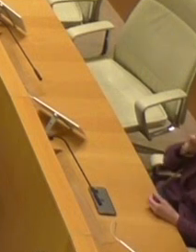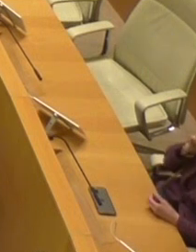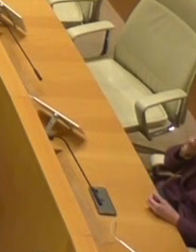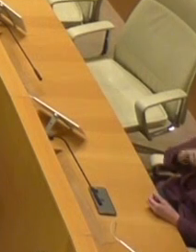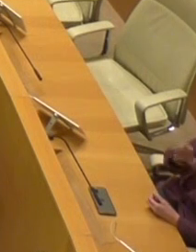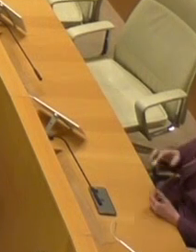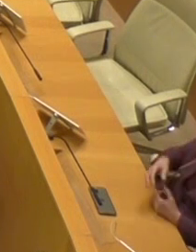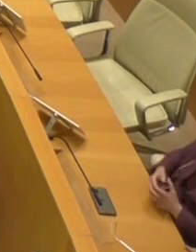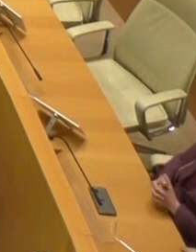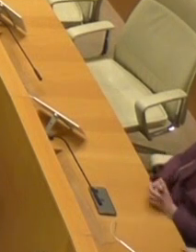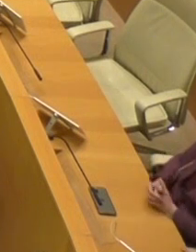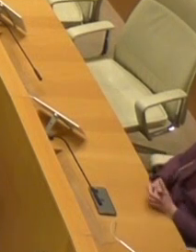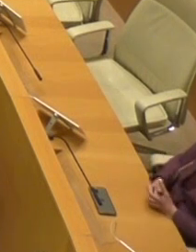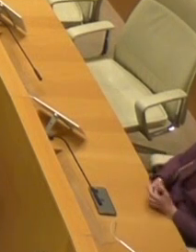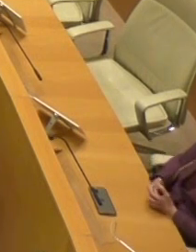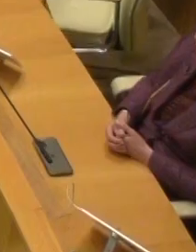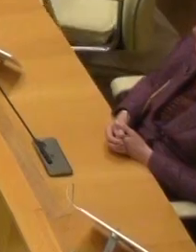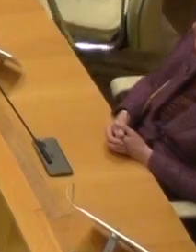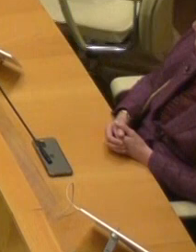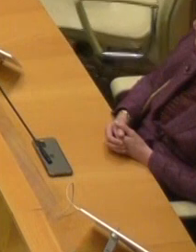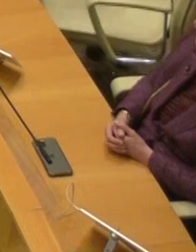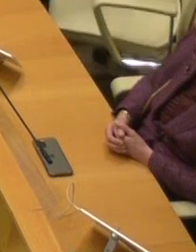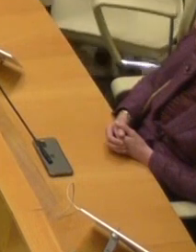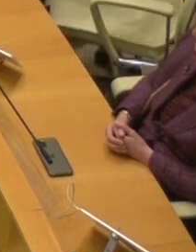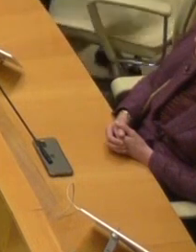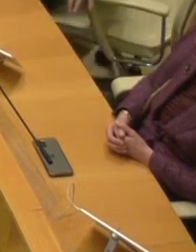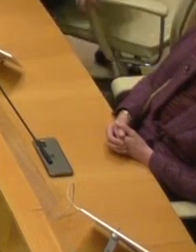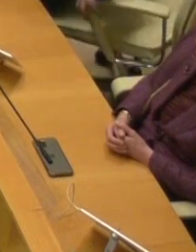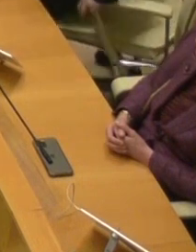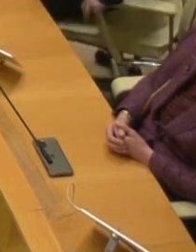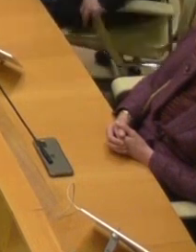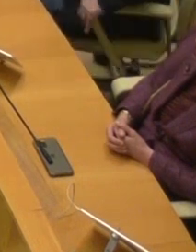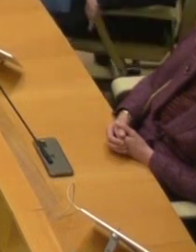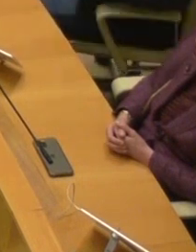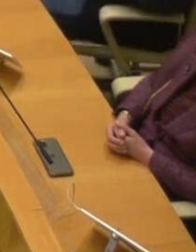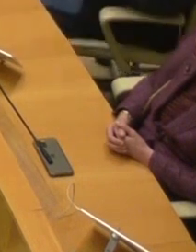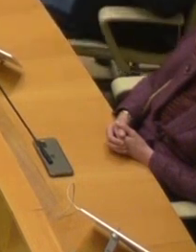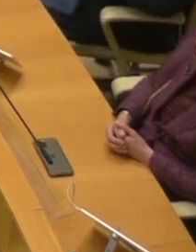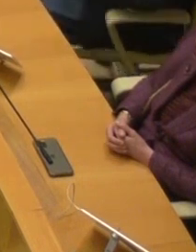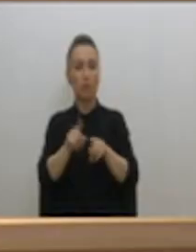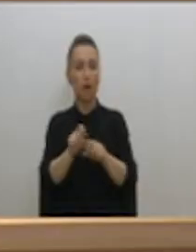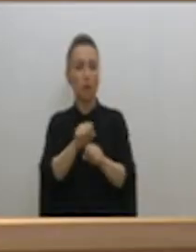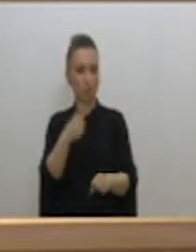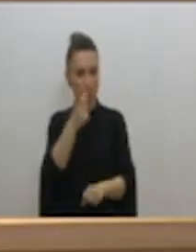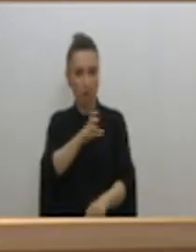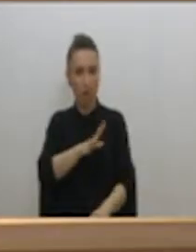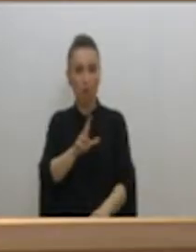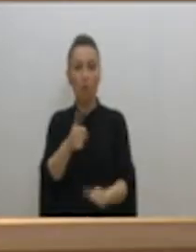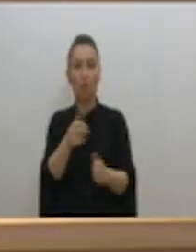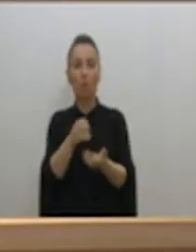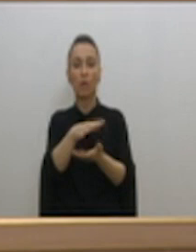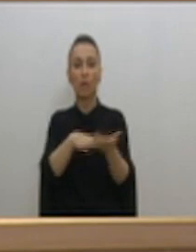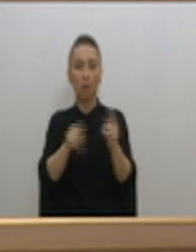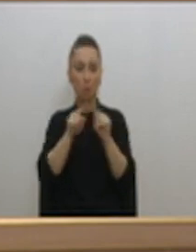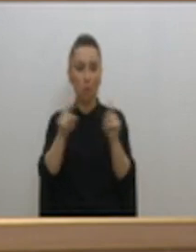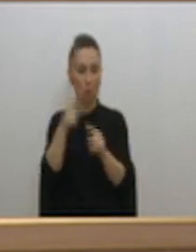ოპოზიციონერმა დეპუტატებმა უპასუხეს. მათ ქართული ოცნება პუტინის მხარდაჭერაში და რუსული საქმის კეთებაში დაადანაშაულეს. როგორ აგძელებთ ამ